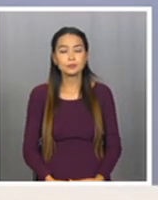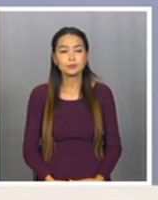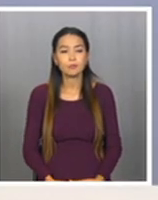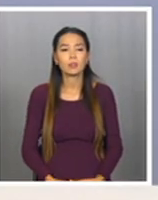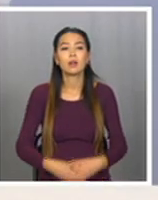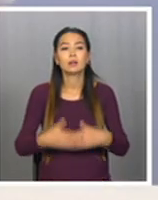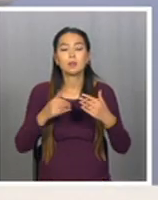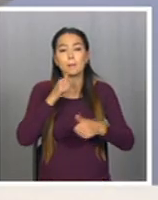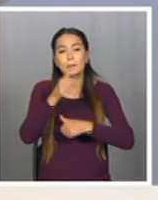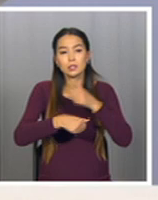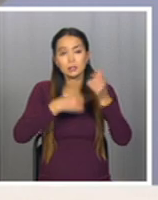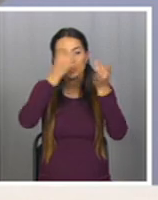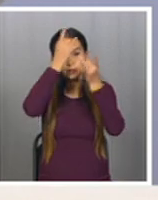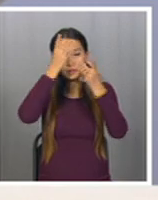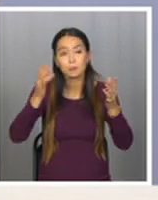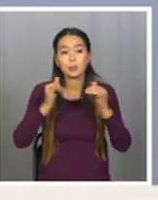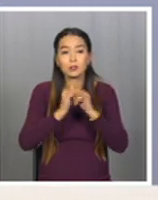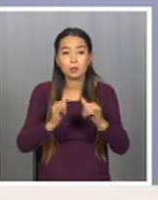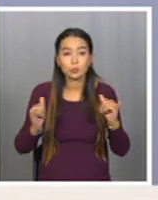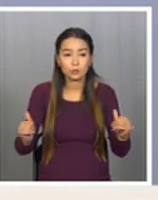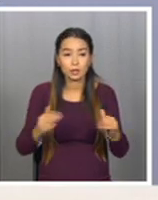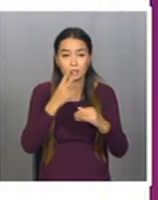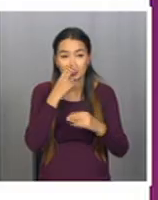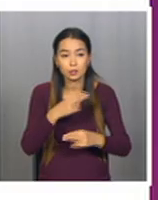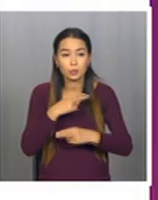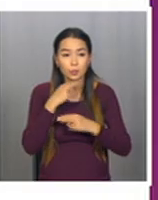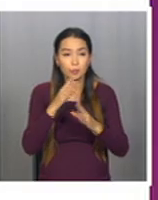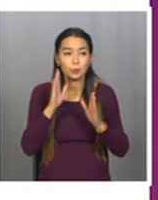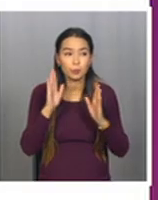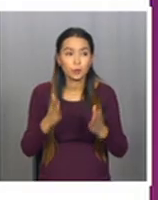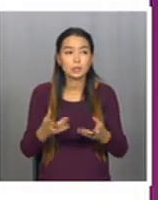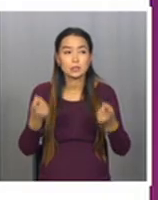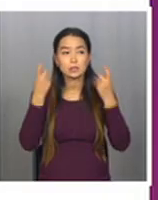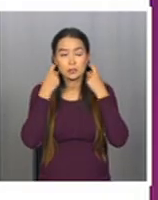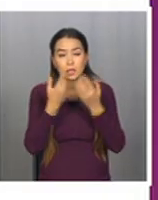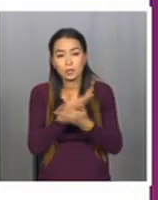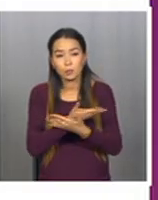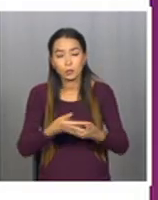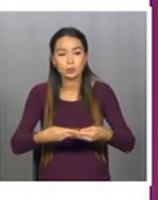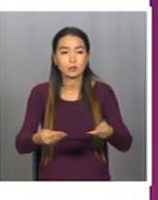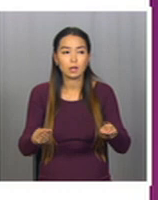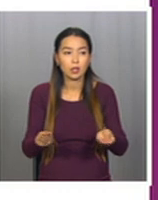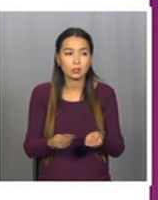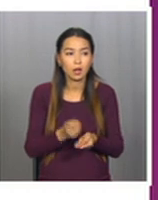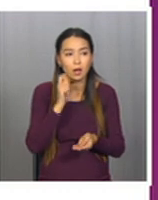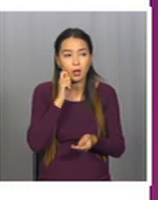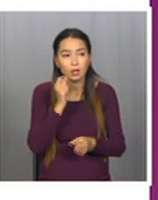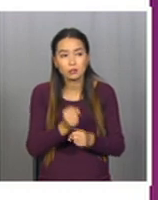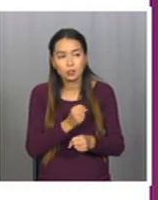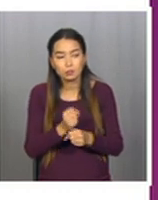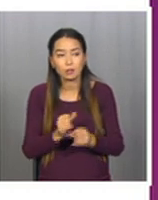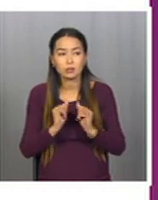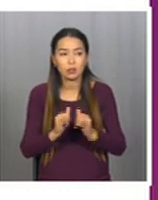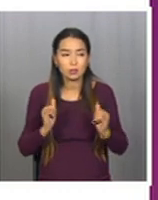материалдық мәдениеттің дамуына келетін болсақ, зергерлік бұйымдар, ыдыс-аяқ жасау ісі және де Орта